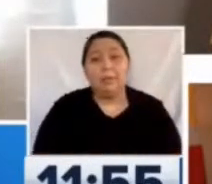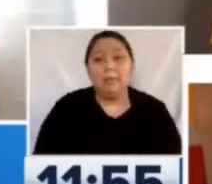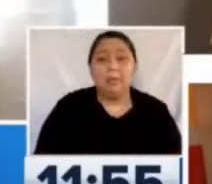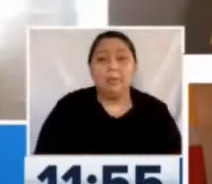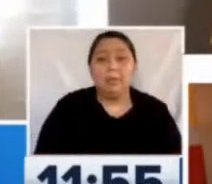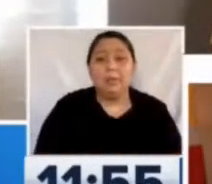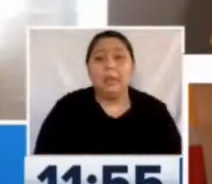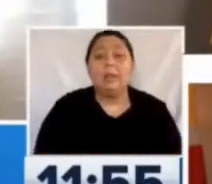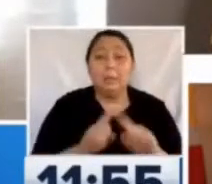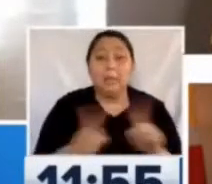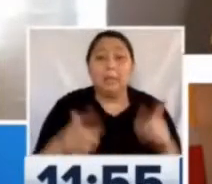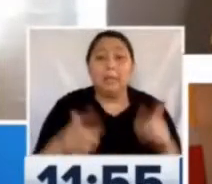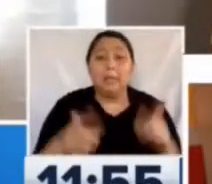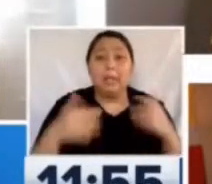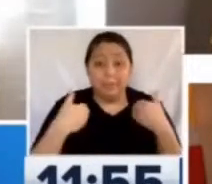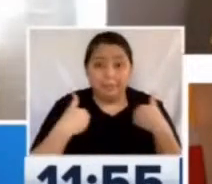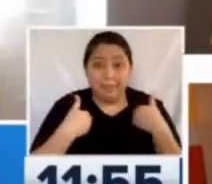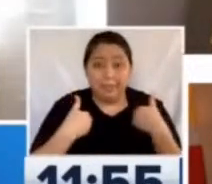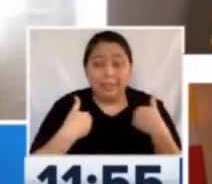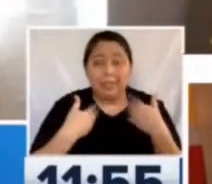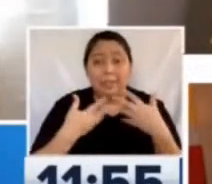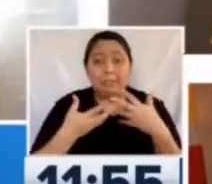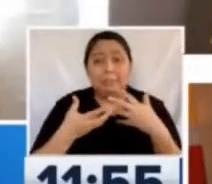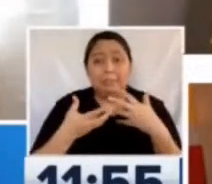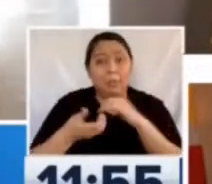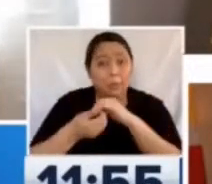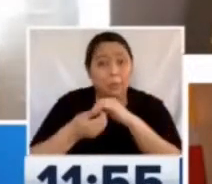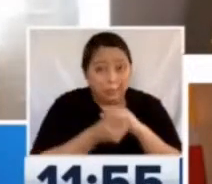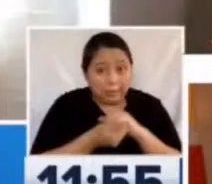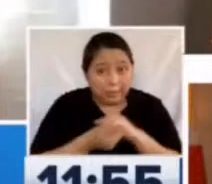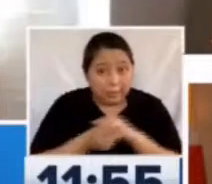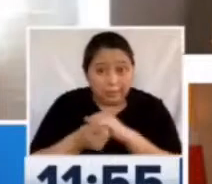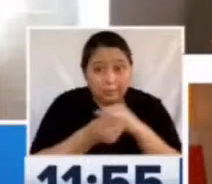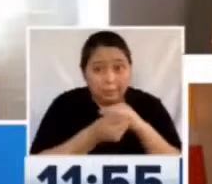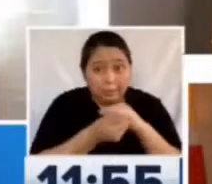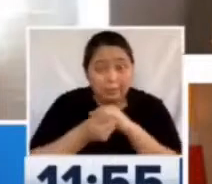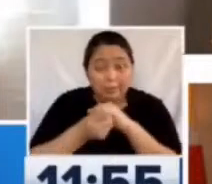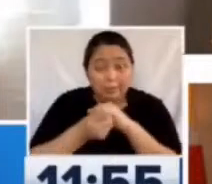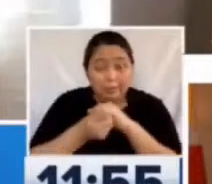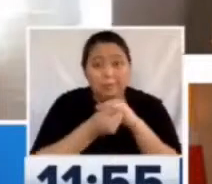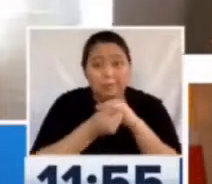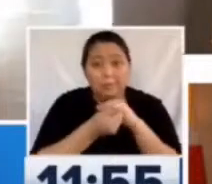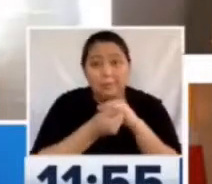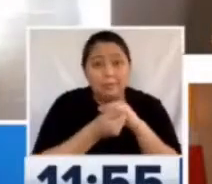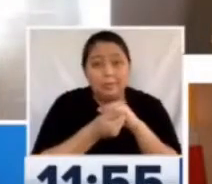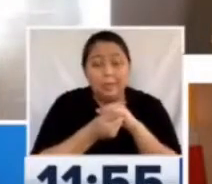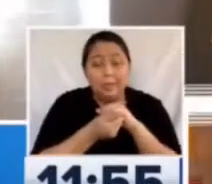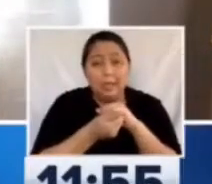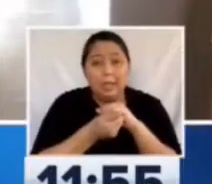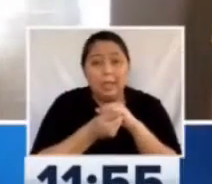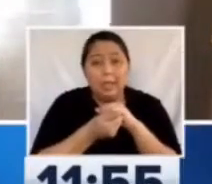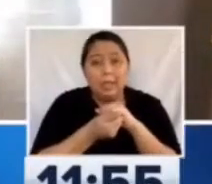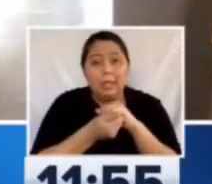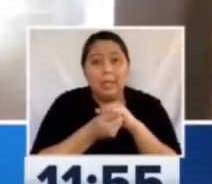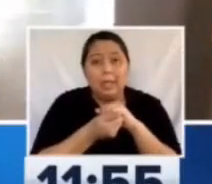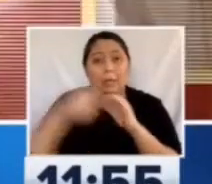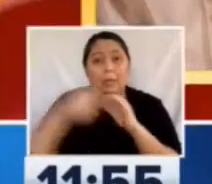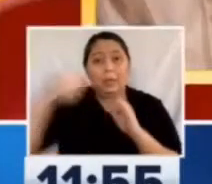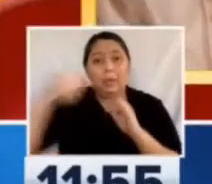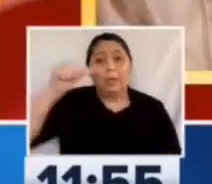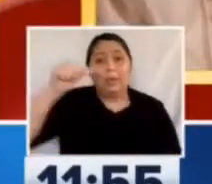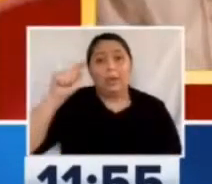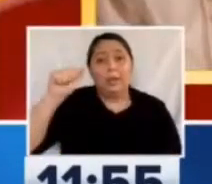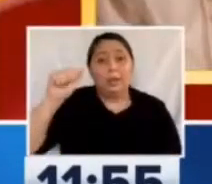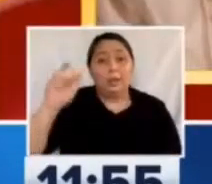agency kaya po ng Polo at OWA ay patuloy po ang pagbibigay